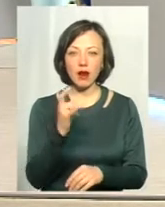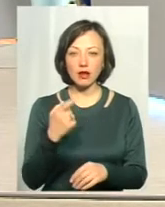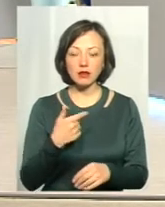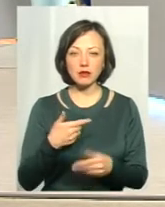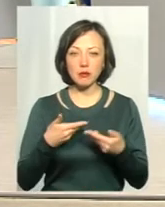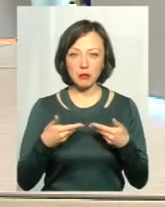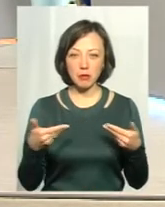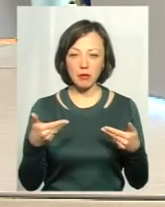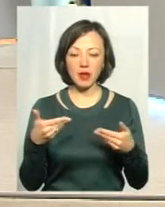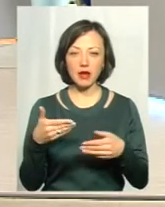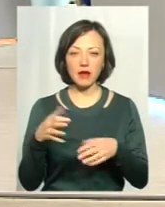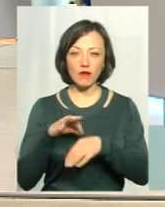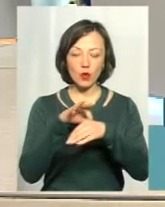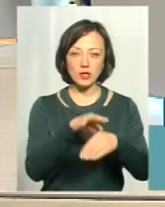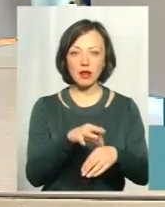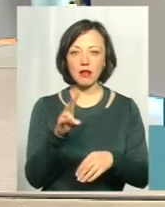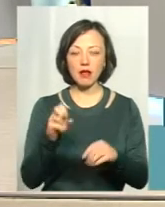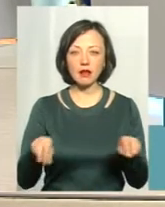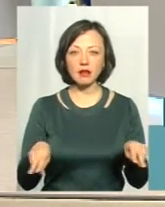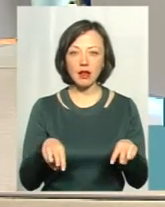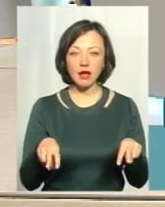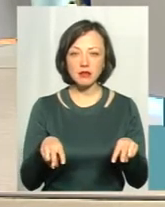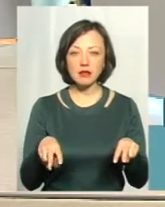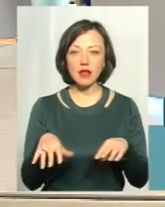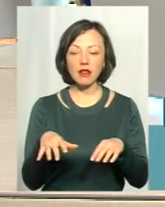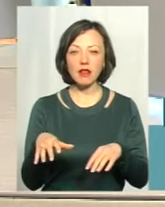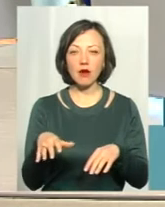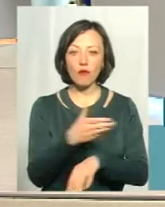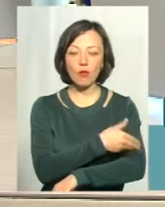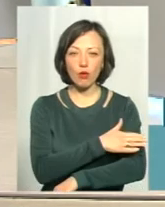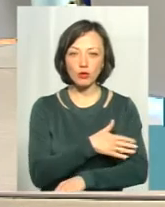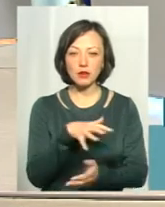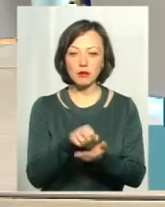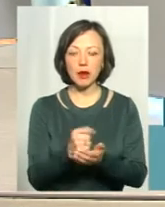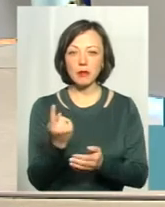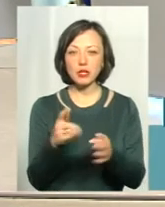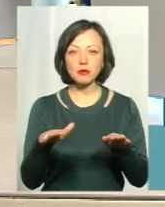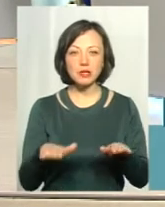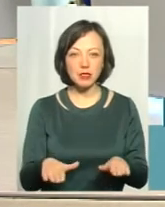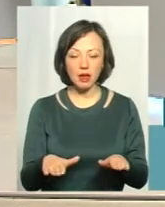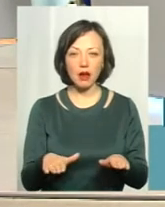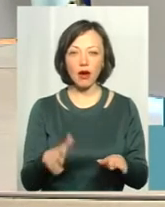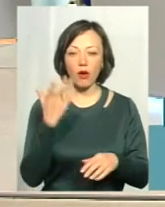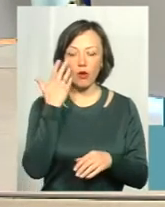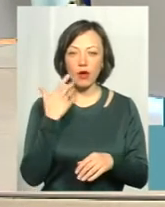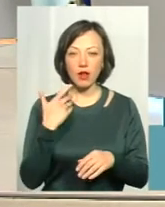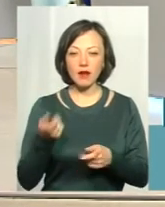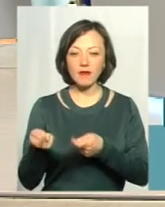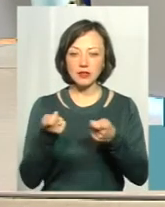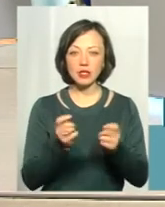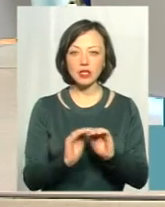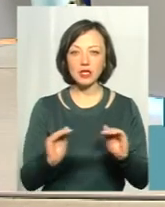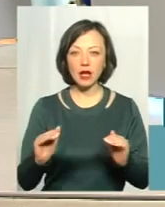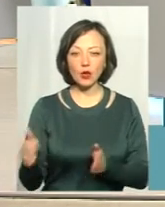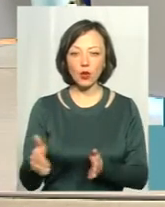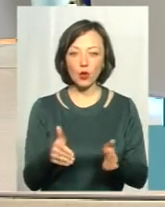їх відвозили на танці в Народну Республіку Польщі. Ми займали перші місця. Ви знаєте, коли везеш таких дітей